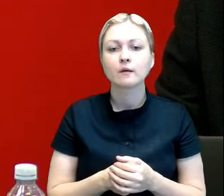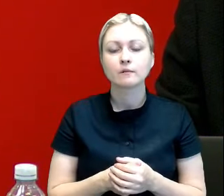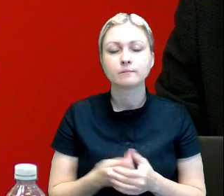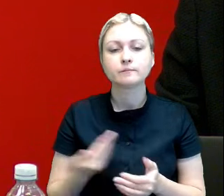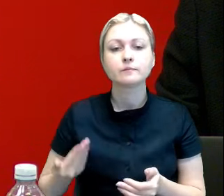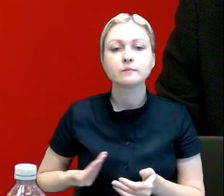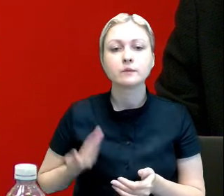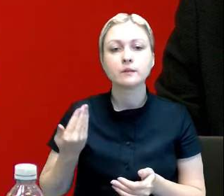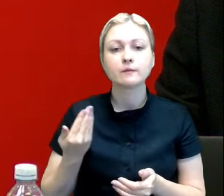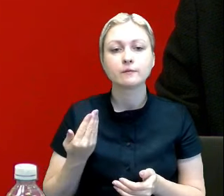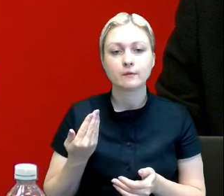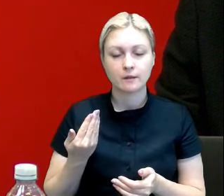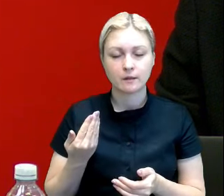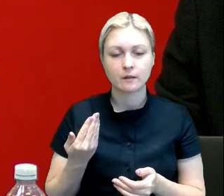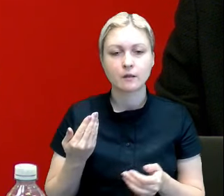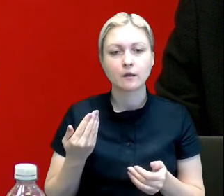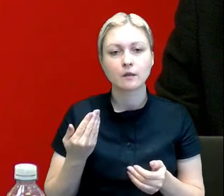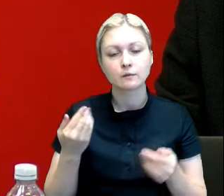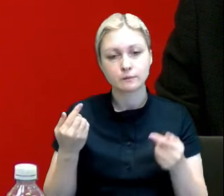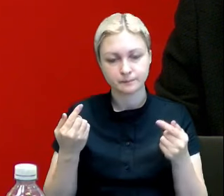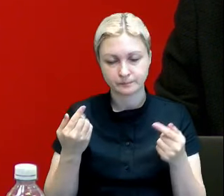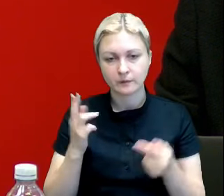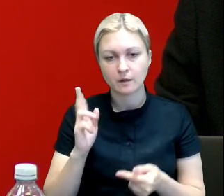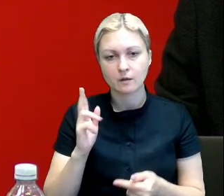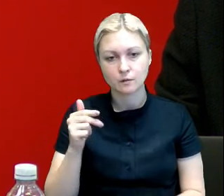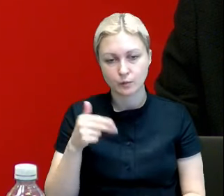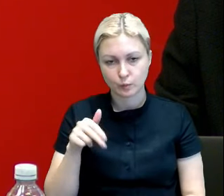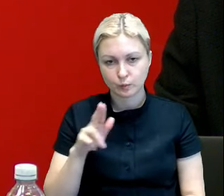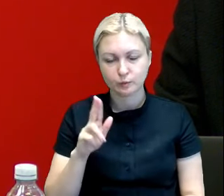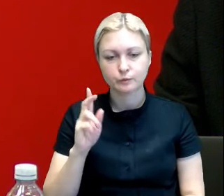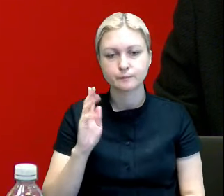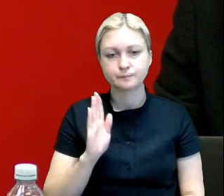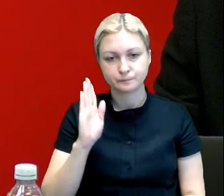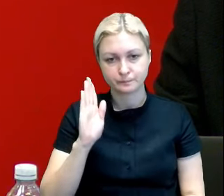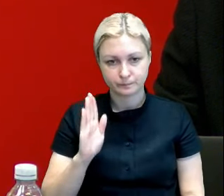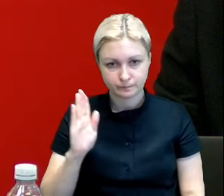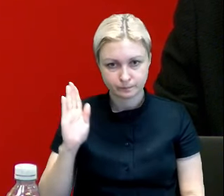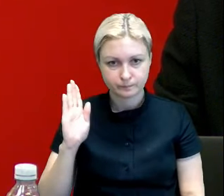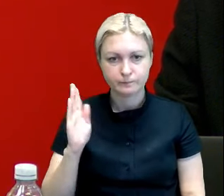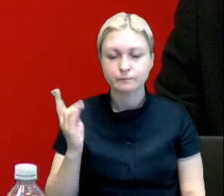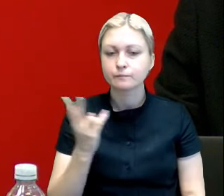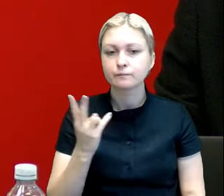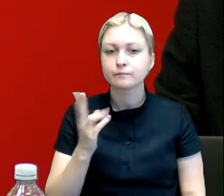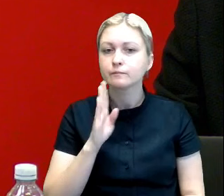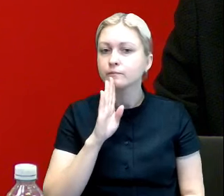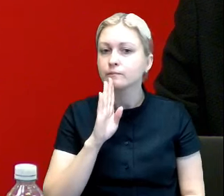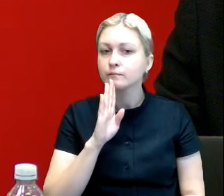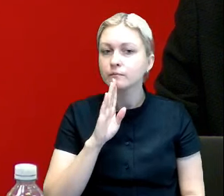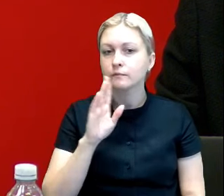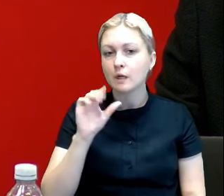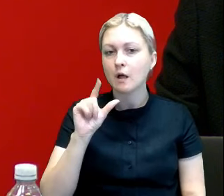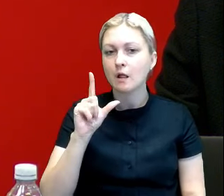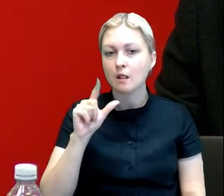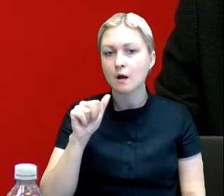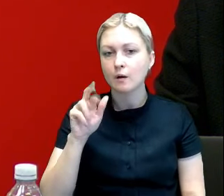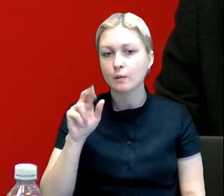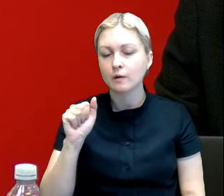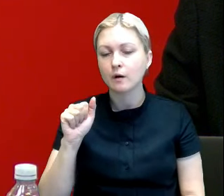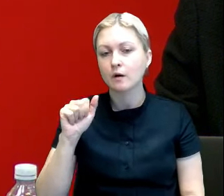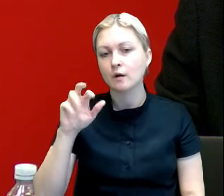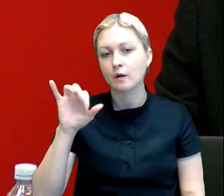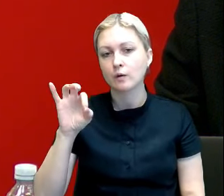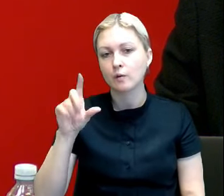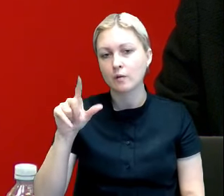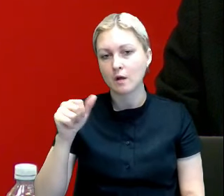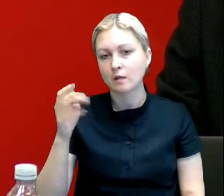balsuoti kas už laura vaisiauskė ir jolanta skraobulienė už prieš ir susilaikiusių